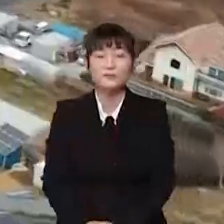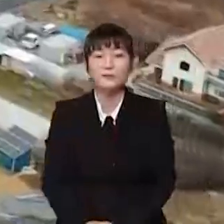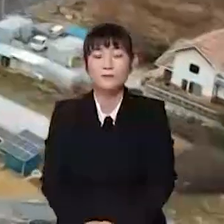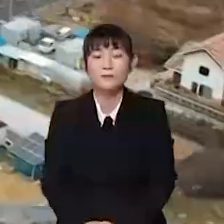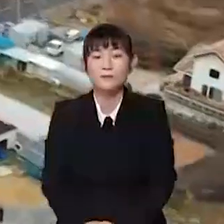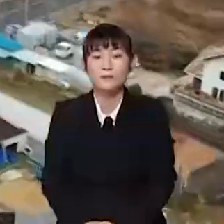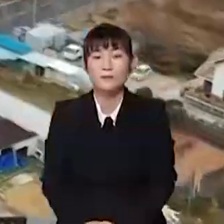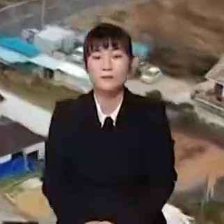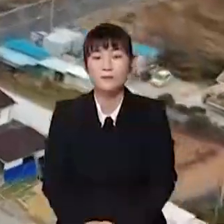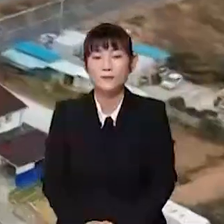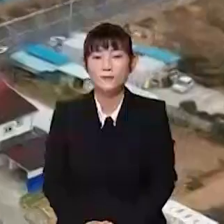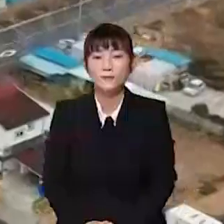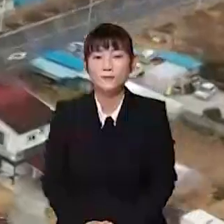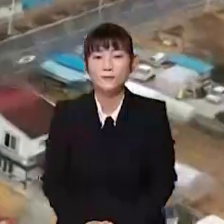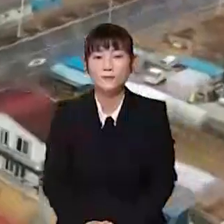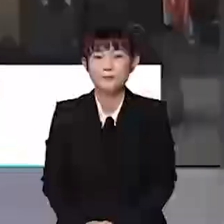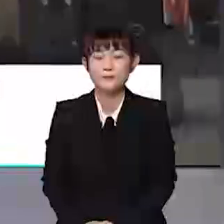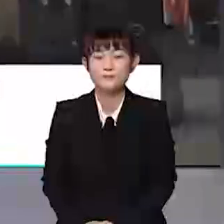KBC 이동근입니다.